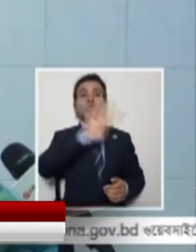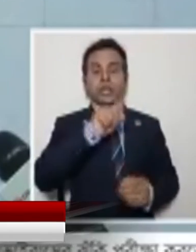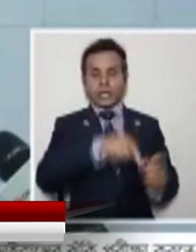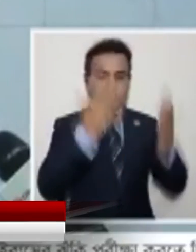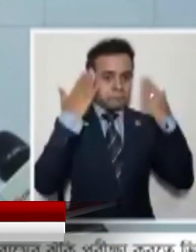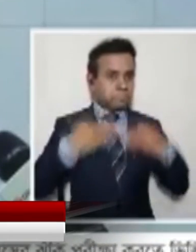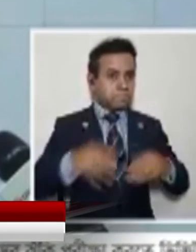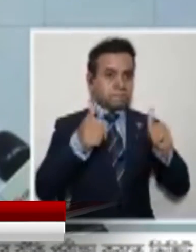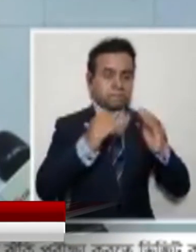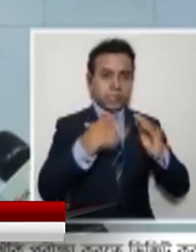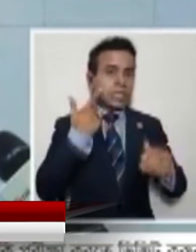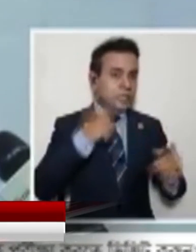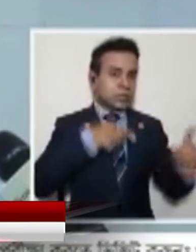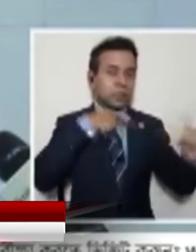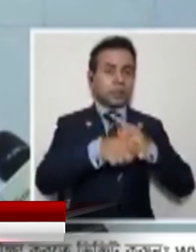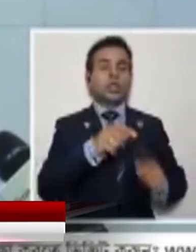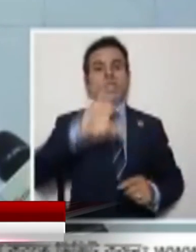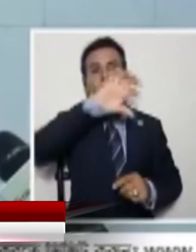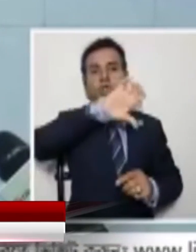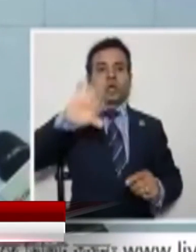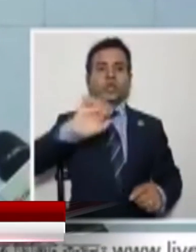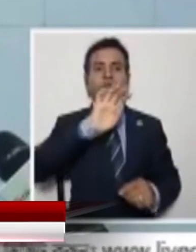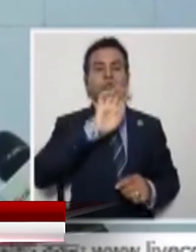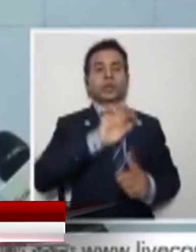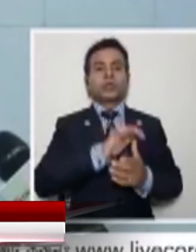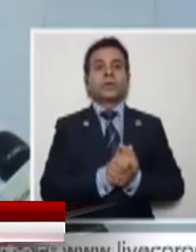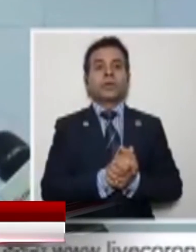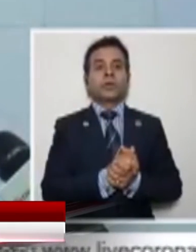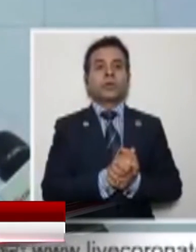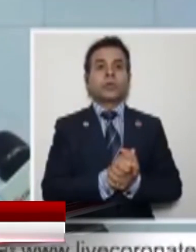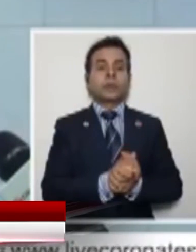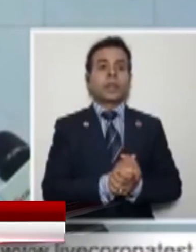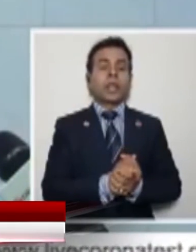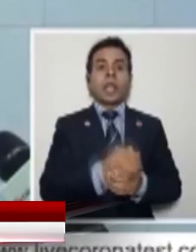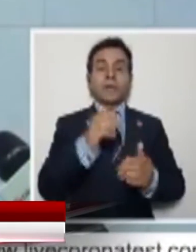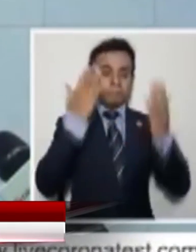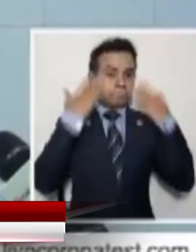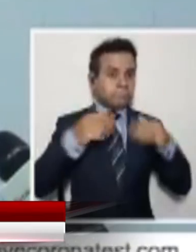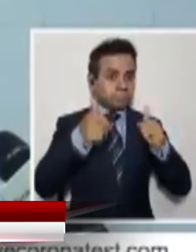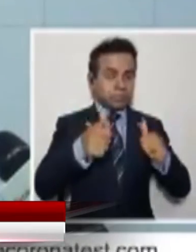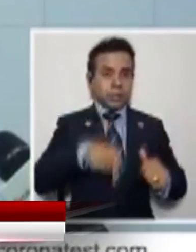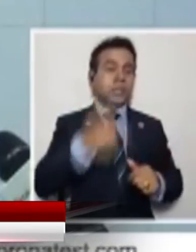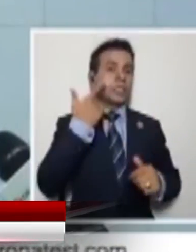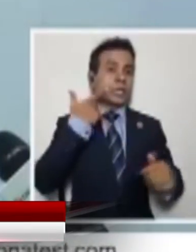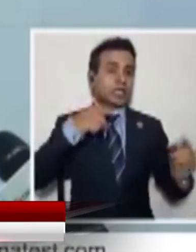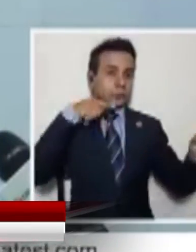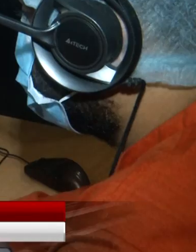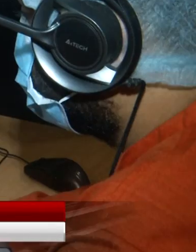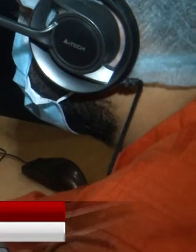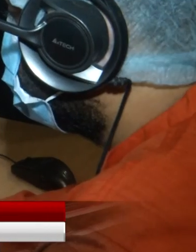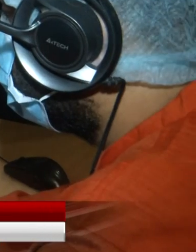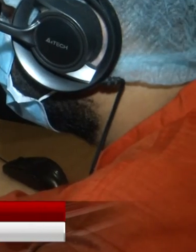5,093 জন, সুস্থ হল 1,189 জন এবং মৃত্যুবরণ করলো এই সপ্তাহে 14 মে পর্যন্ত 69